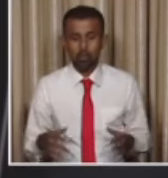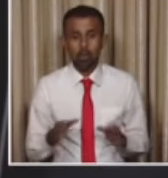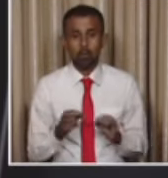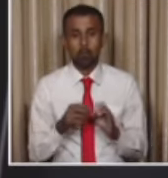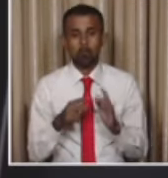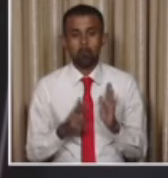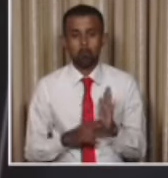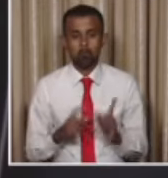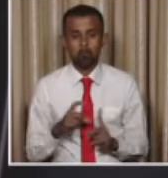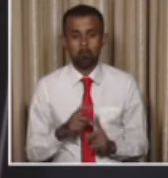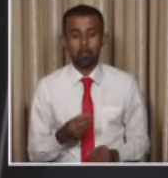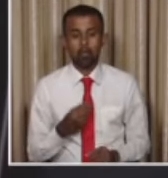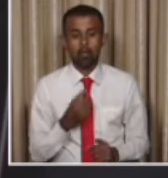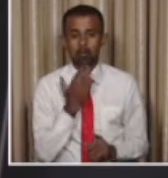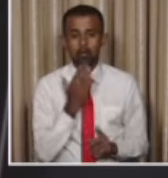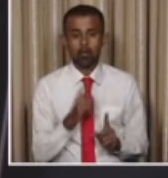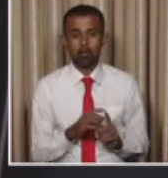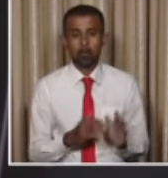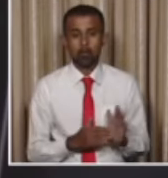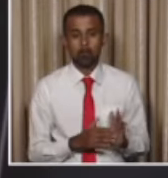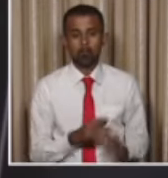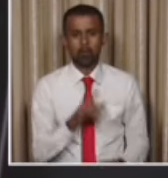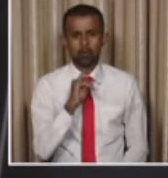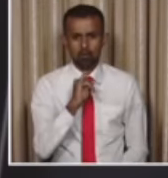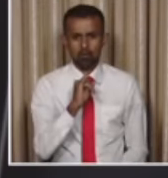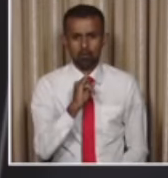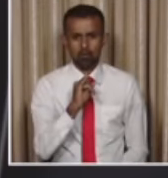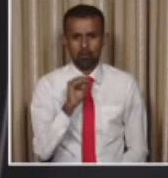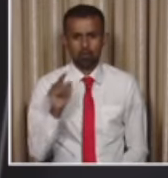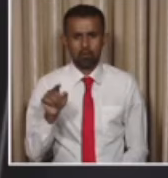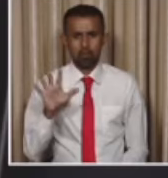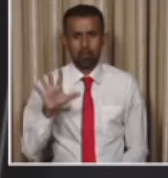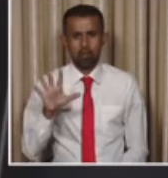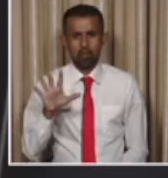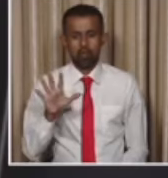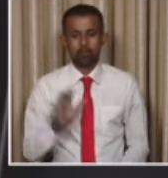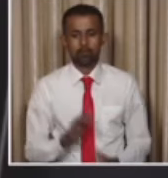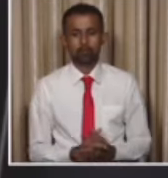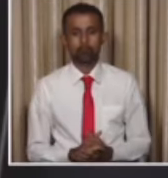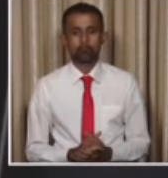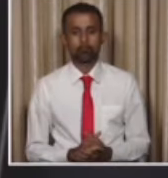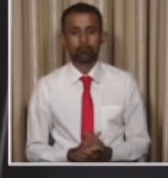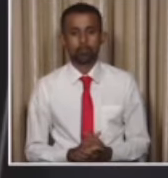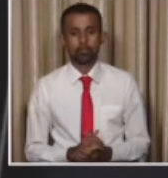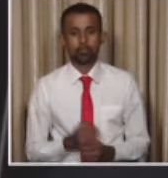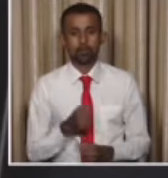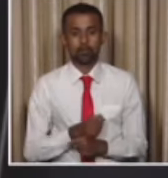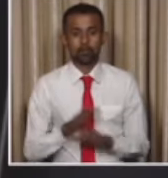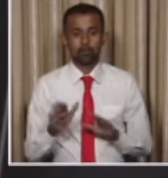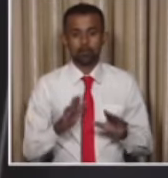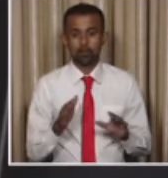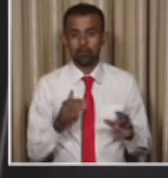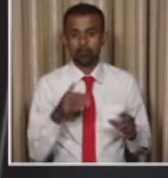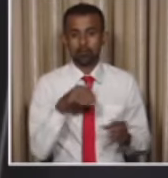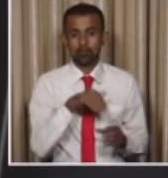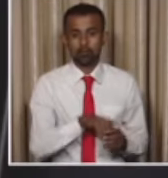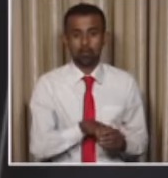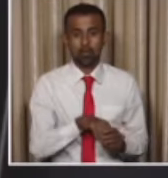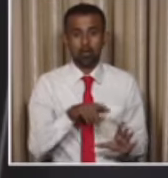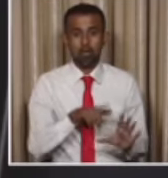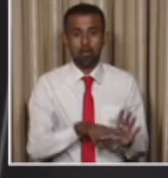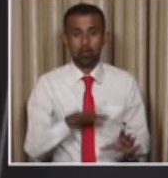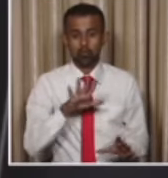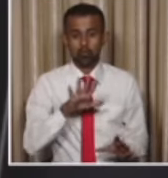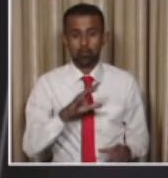බැඳුම් කරවලින් අරන් තියෙන ඇමරිකානු ඩොලර් බිලියන 6.5යි. යහපාලන ආණ්ඩුව යටතේ අවුරුදු 5ට